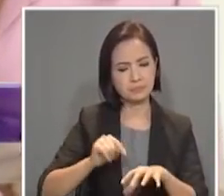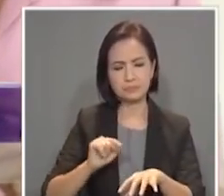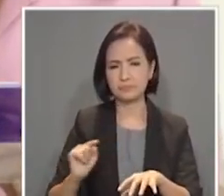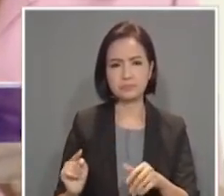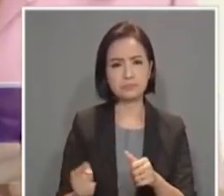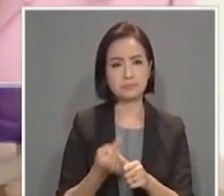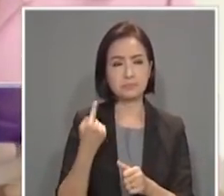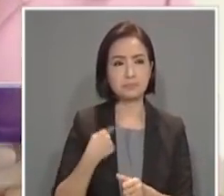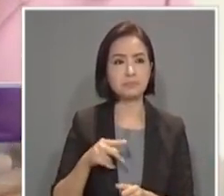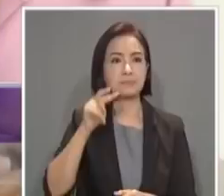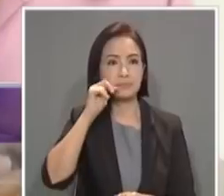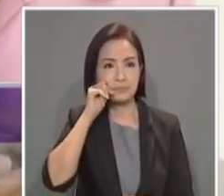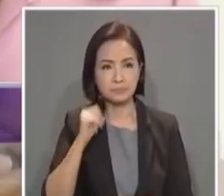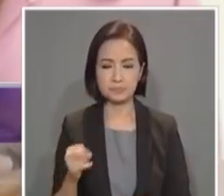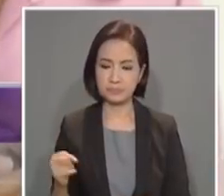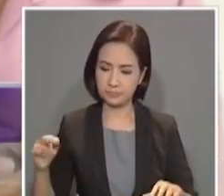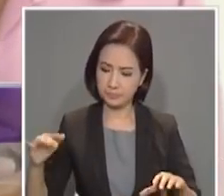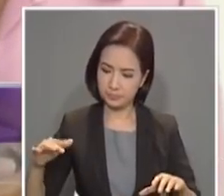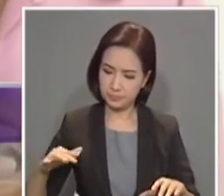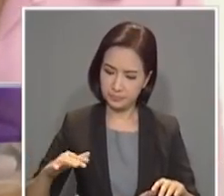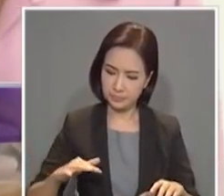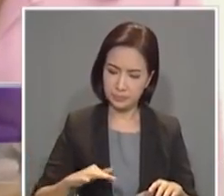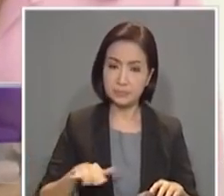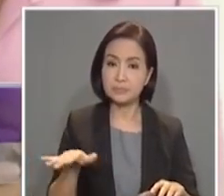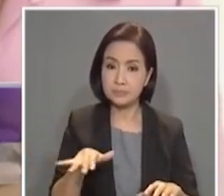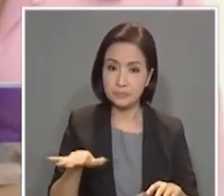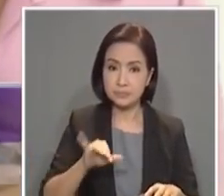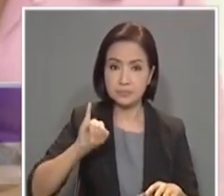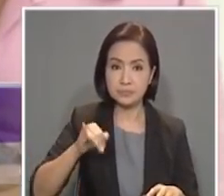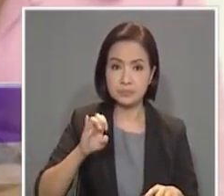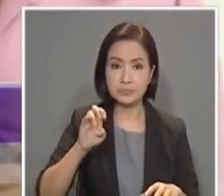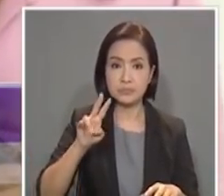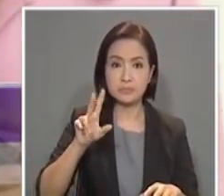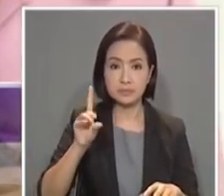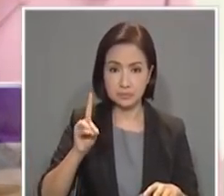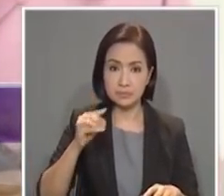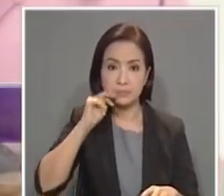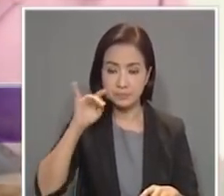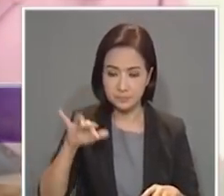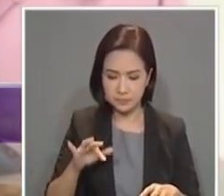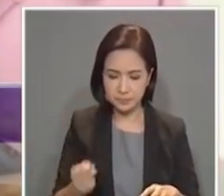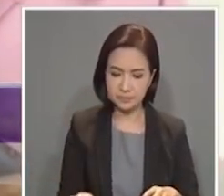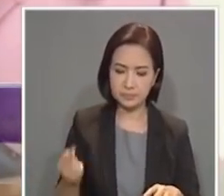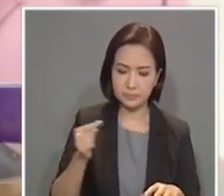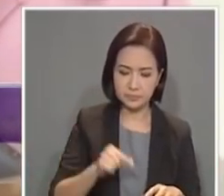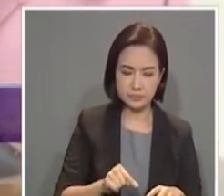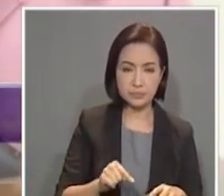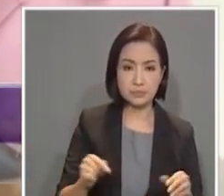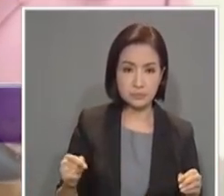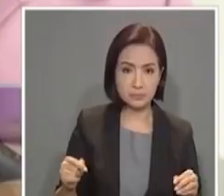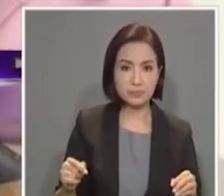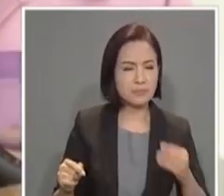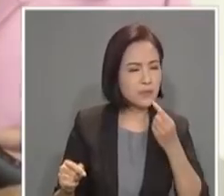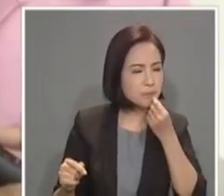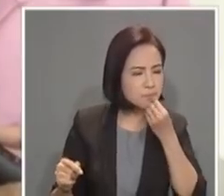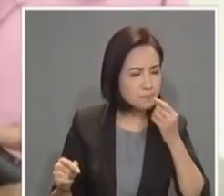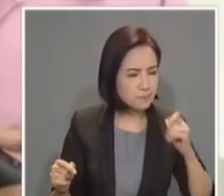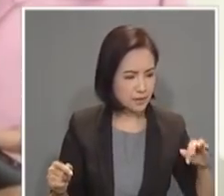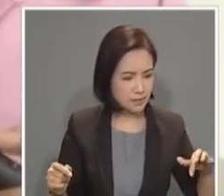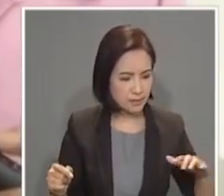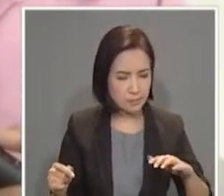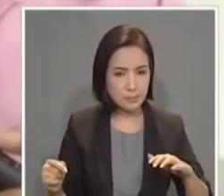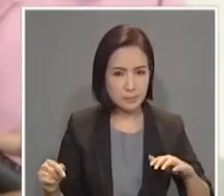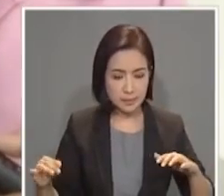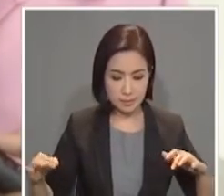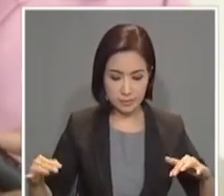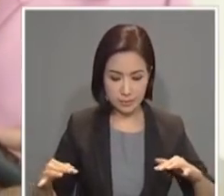เรามี3น้ำใช่มั้ยฮะก็คือมีตั้งแต่น้ำจืดที่อยู่ทะเลน้อยใช่มั้ยฮะน้ำเค็มไอ้น้ำกร่อยที่อยู่ในทะเลหลวงที่อยู่ส่วนกล